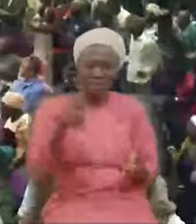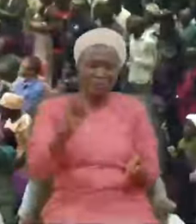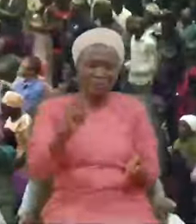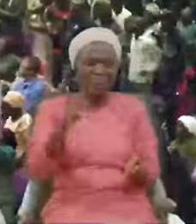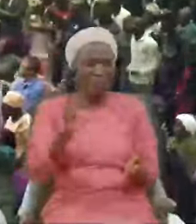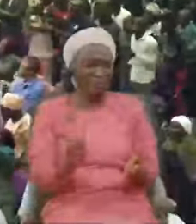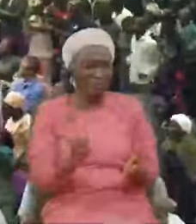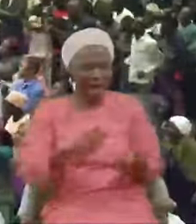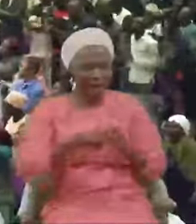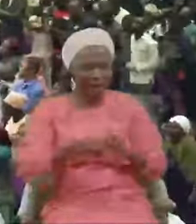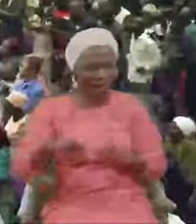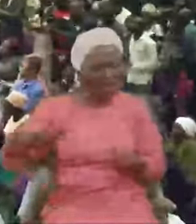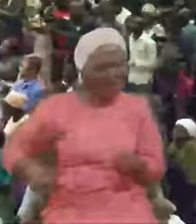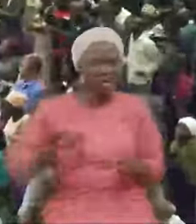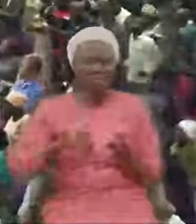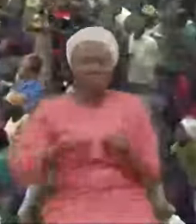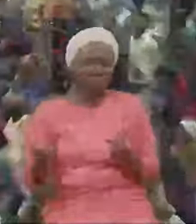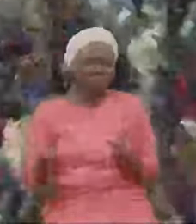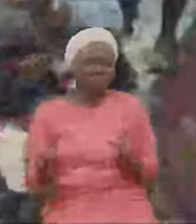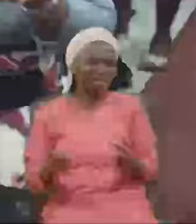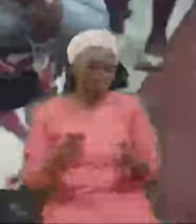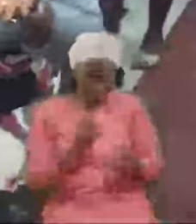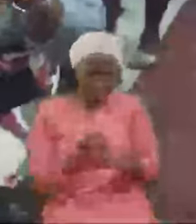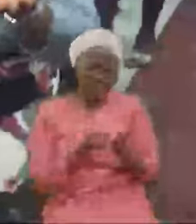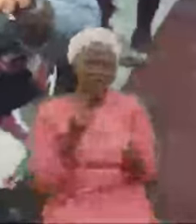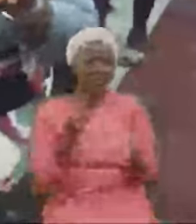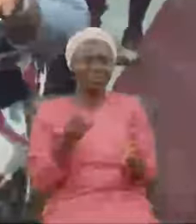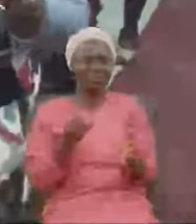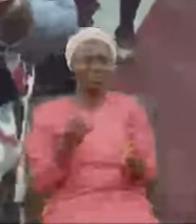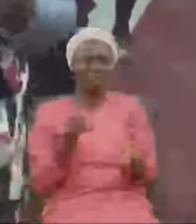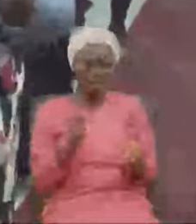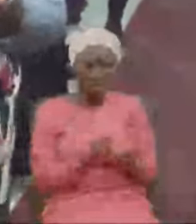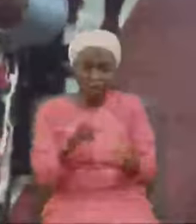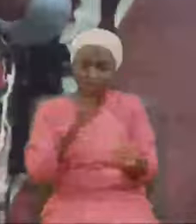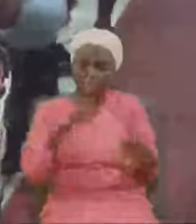L'hémorroïde est guéri. Recevez cela. Vous êtes guéri.